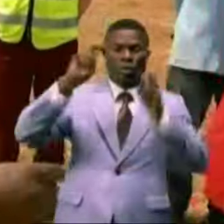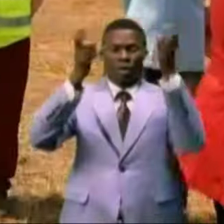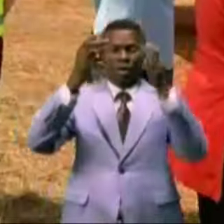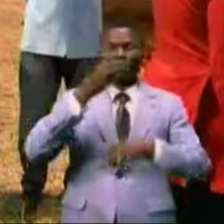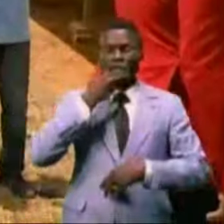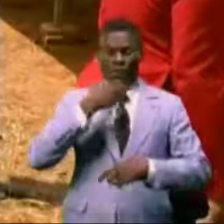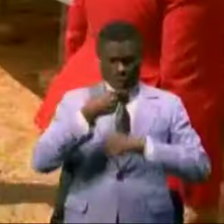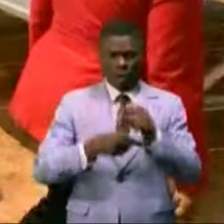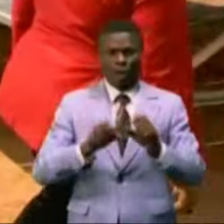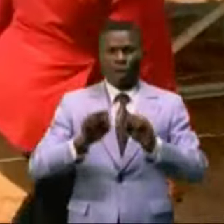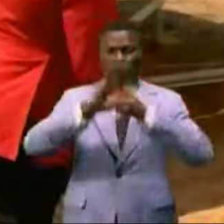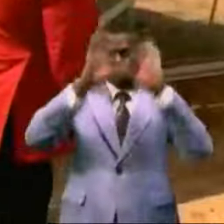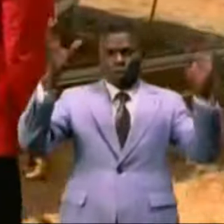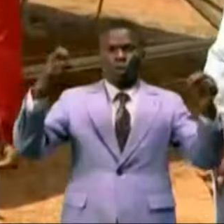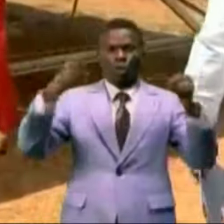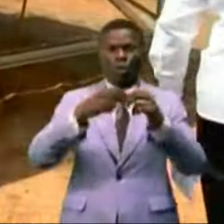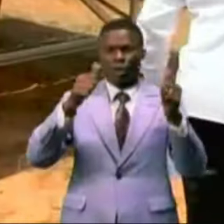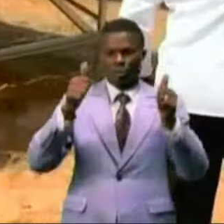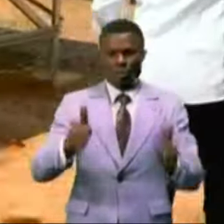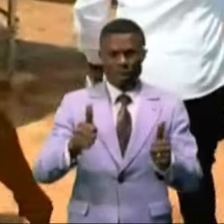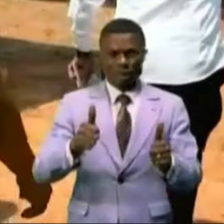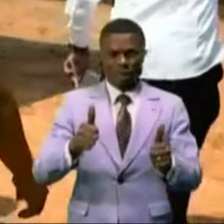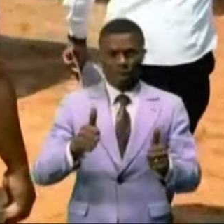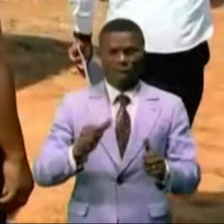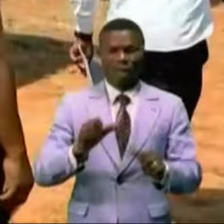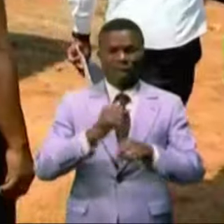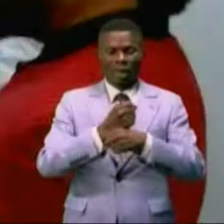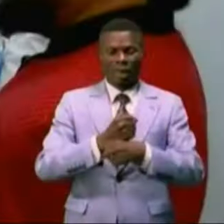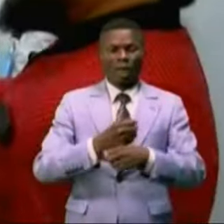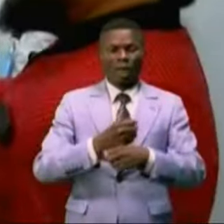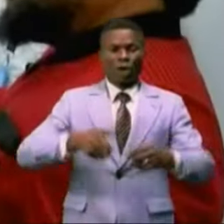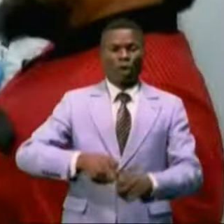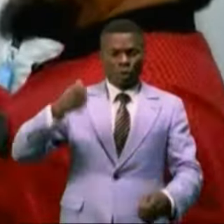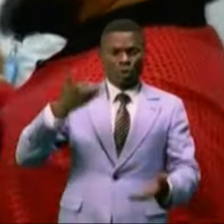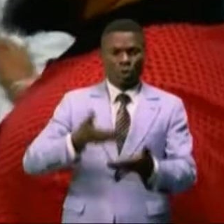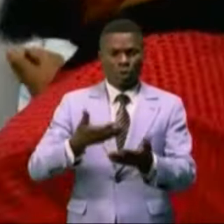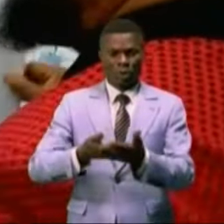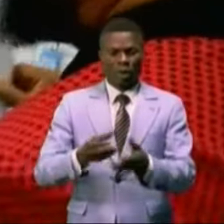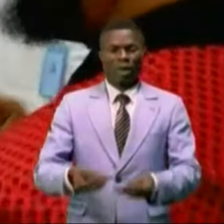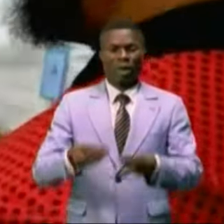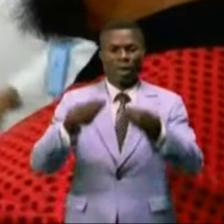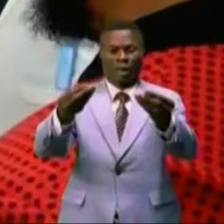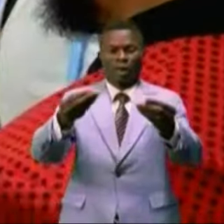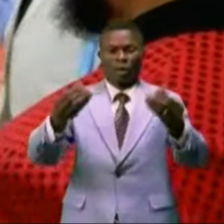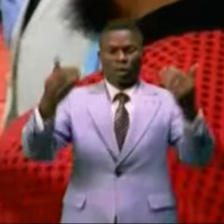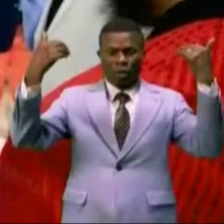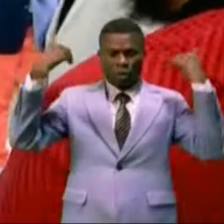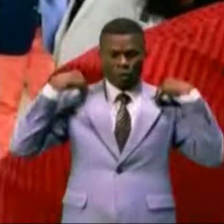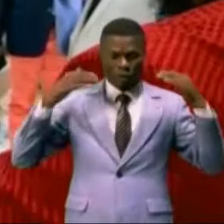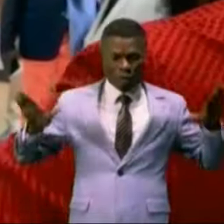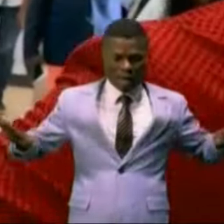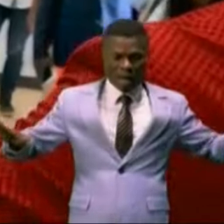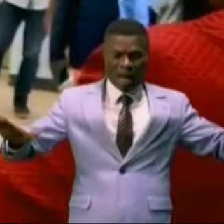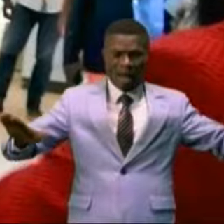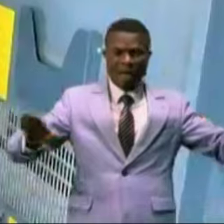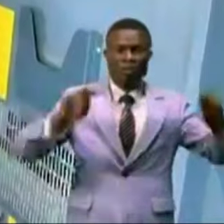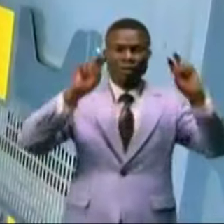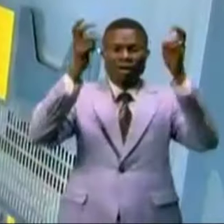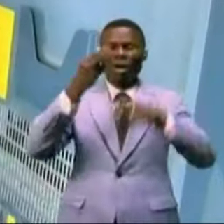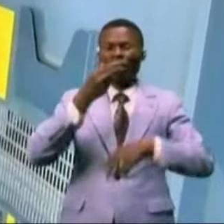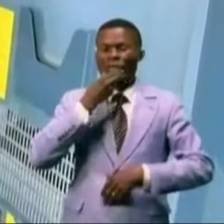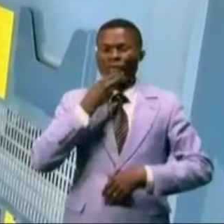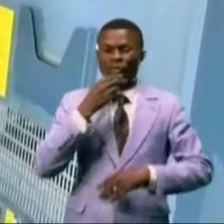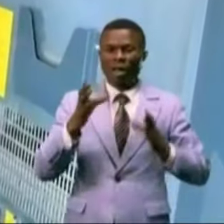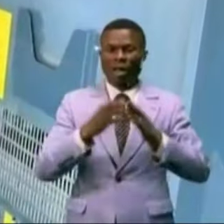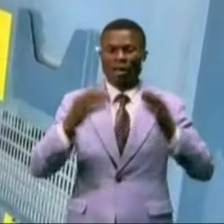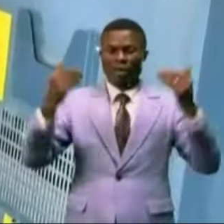marche. L'entreprise Perfect CRL, qui a installé cette centrale, l'a officiellement remise au commandant d'aéroport de la RV en Boujimaï, en compagnie du